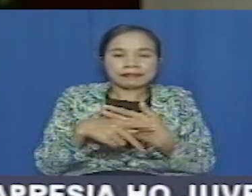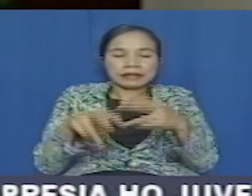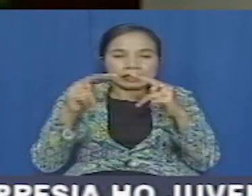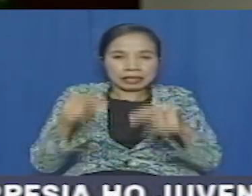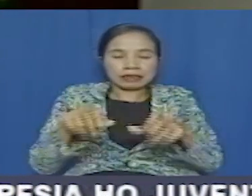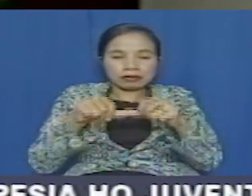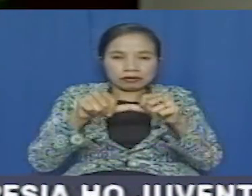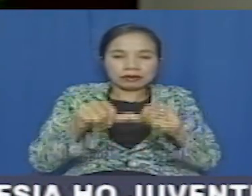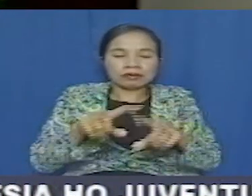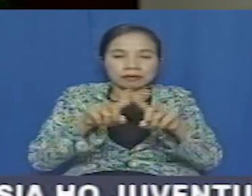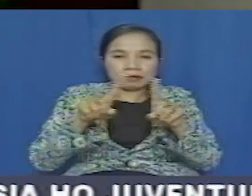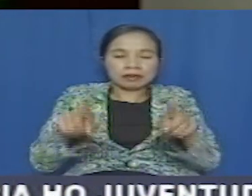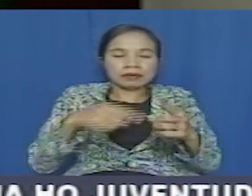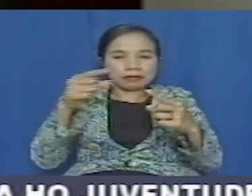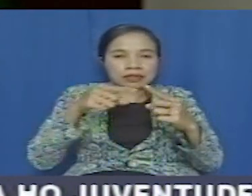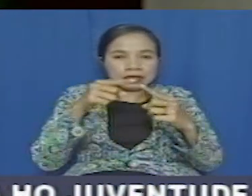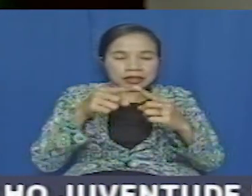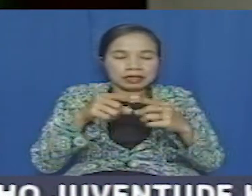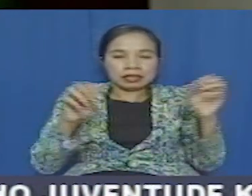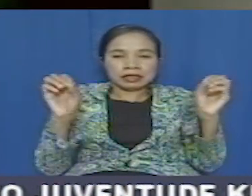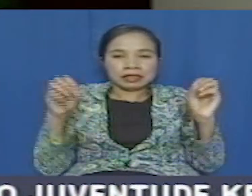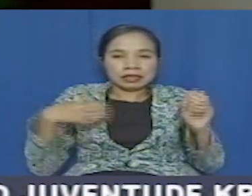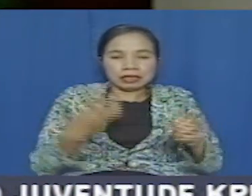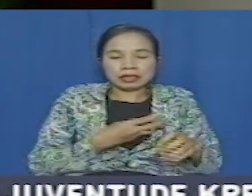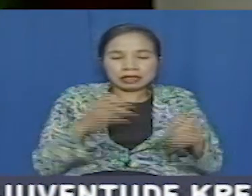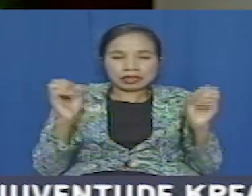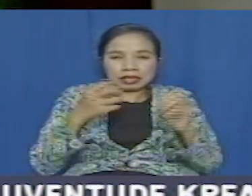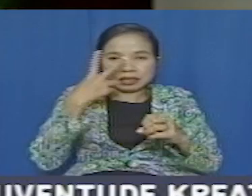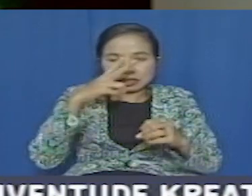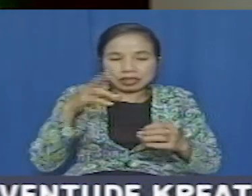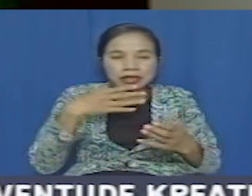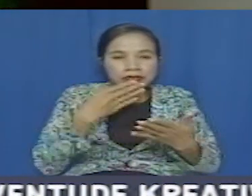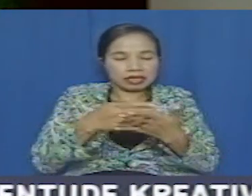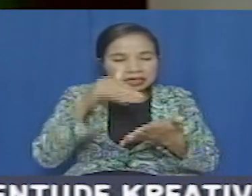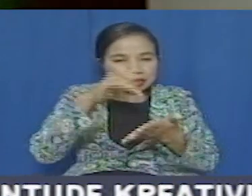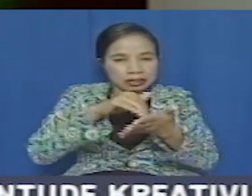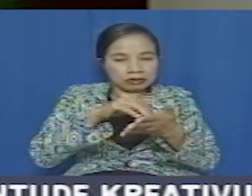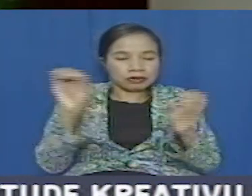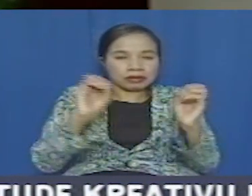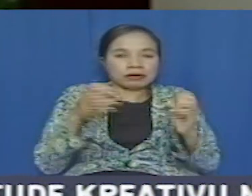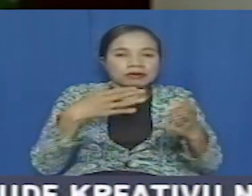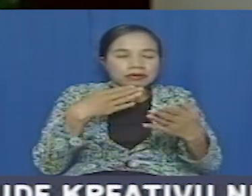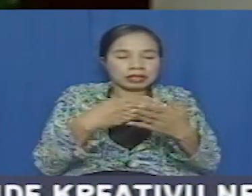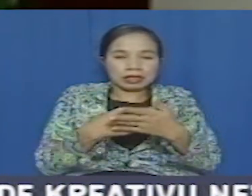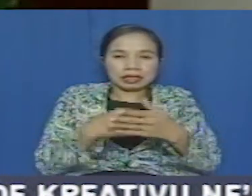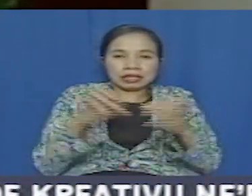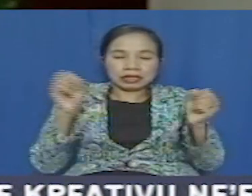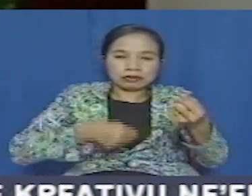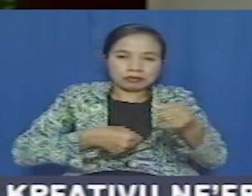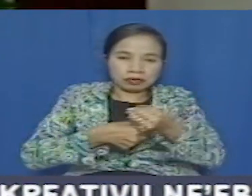tengki lao mabe wahir telah halu analisa di dia kala labele apoi di dia ke kita siria